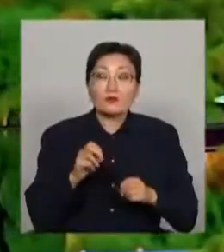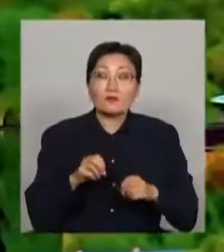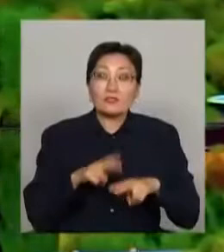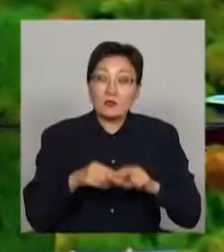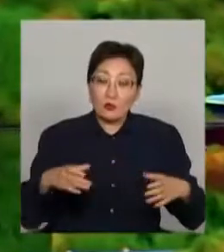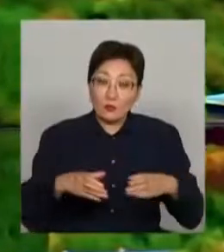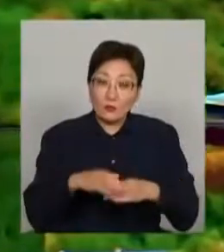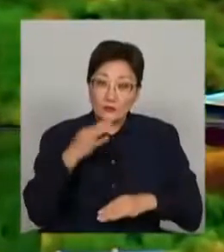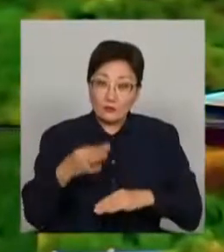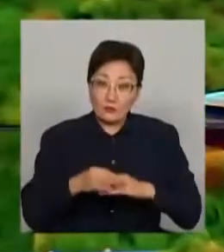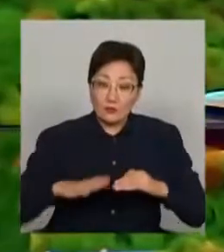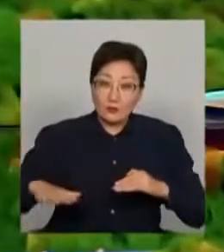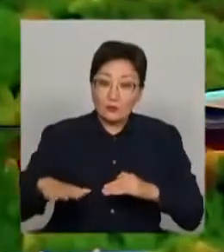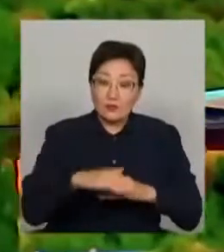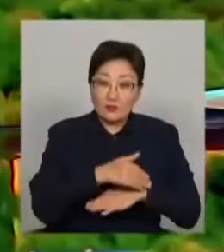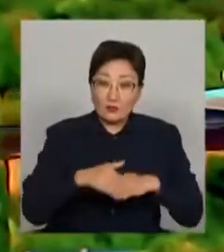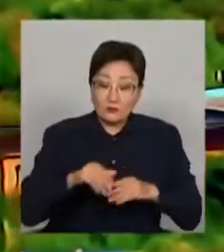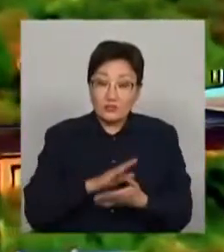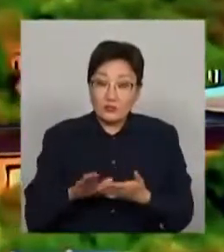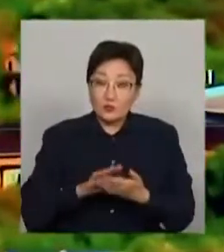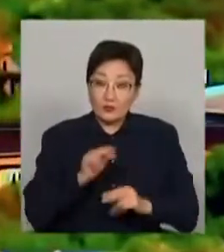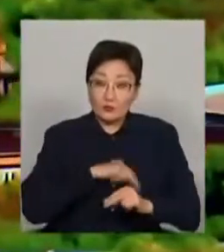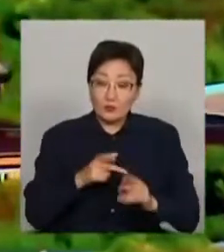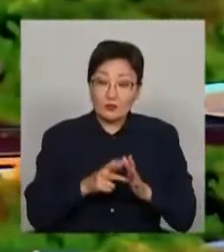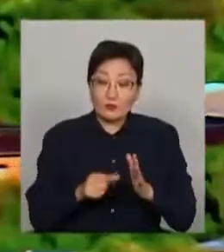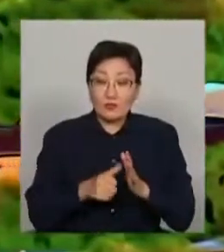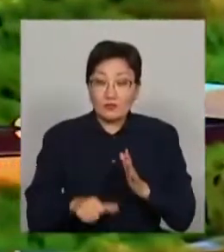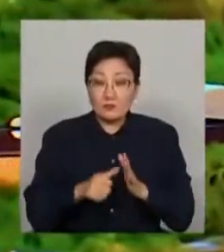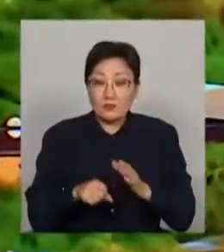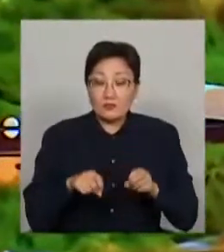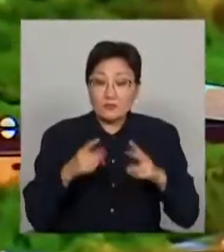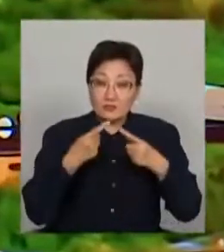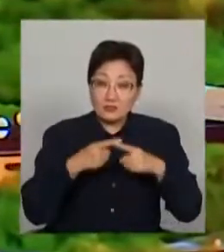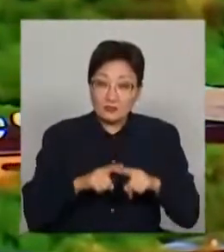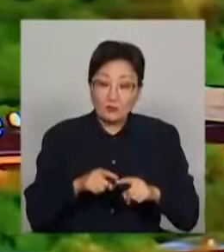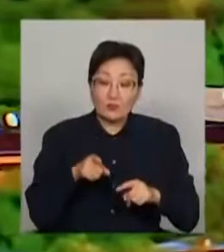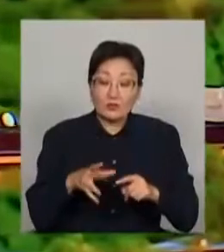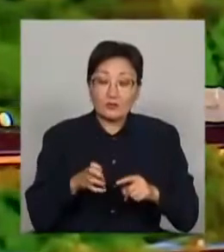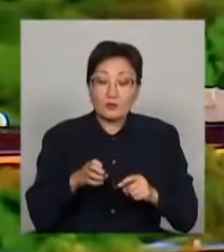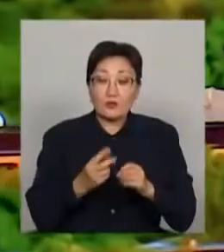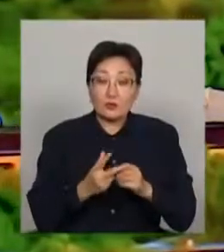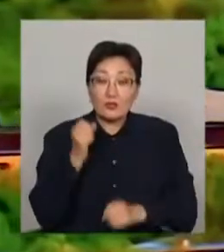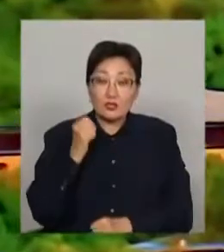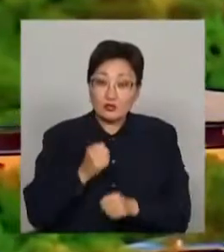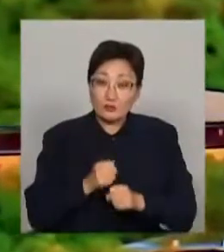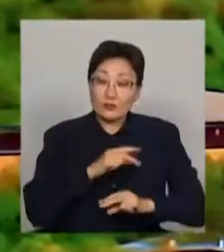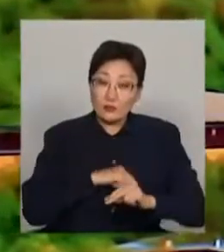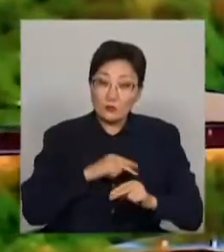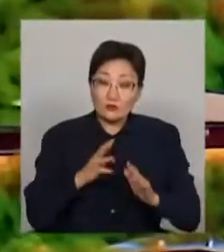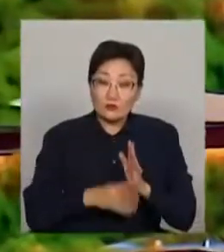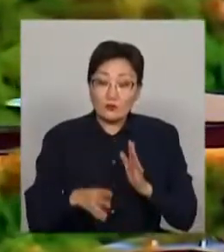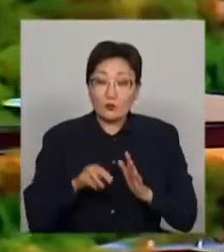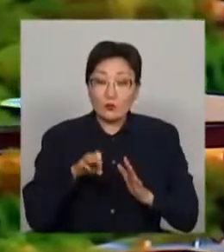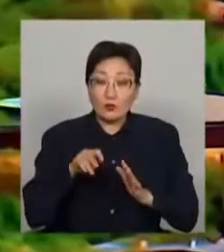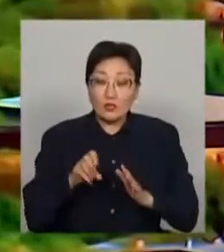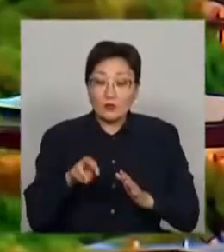жауапты. Аулалар мен даңғылдар тазарту жұмыстарына 866 арнайы техника мен 1413 жұмысшы жұмылдырылып, 90 тоннадан